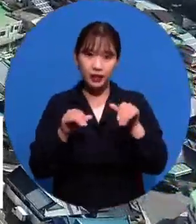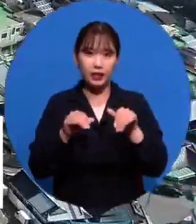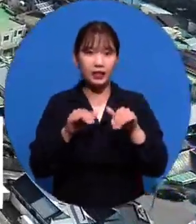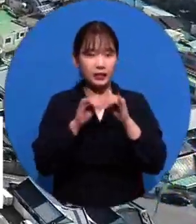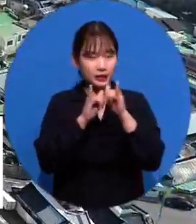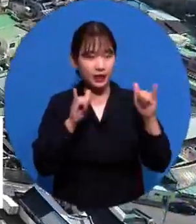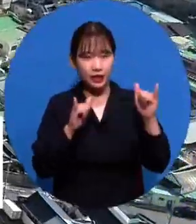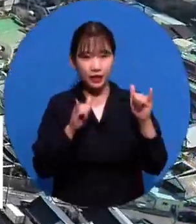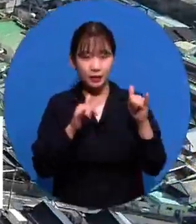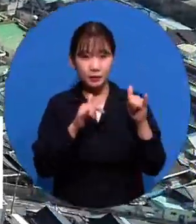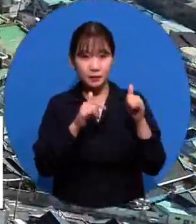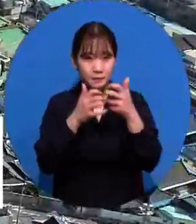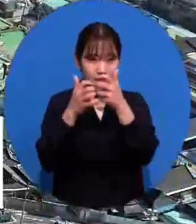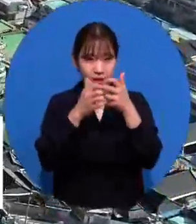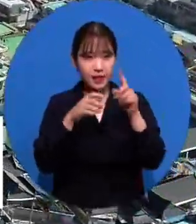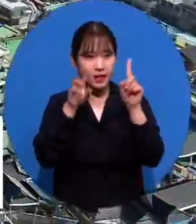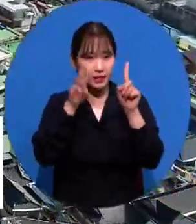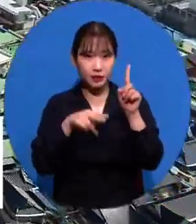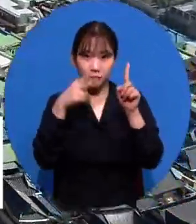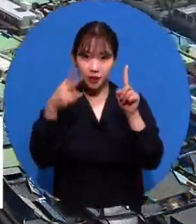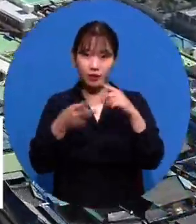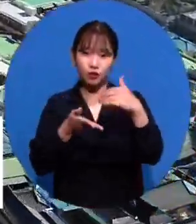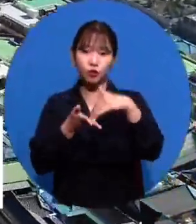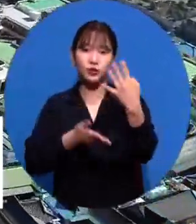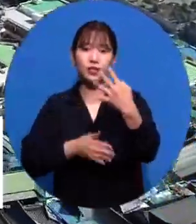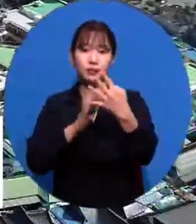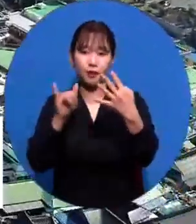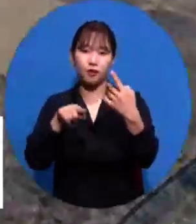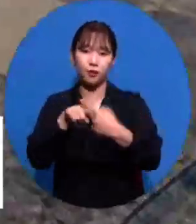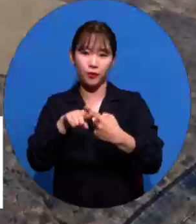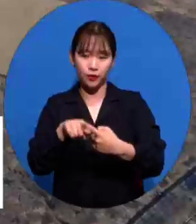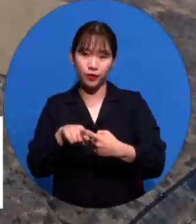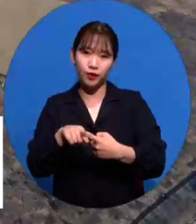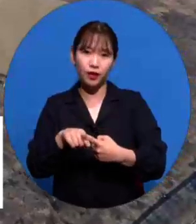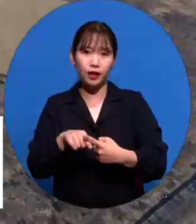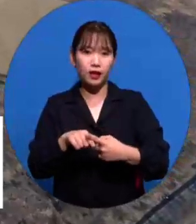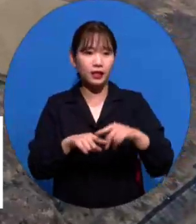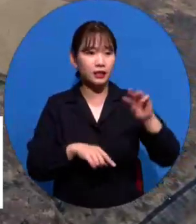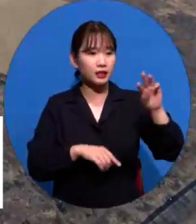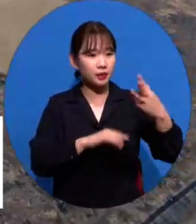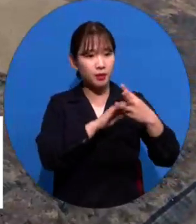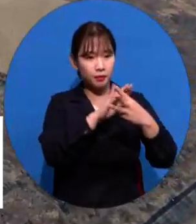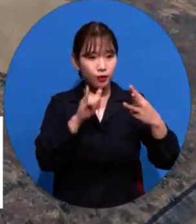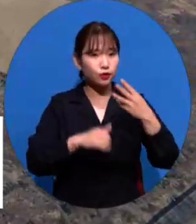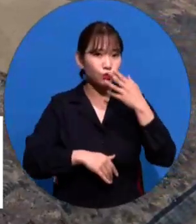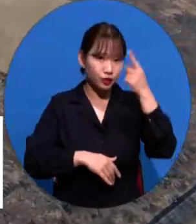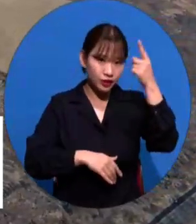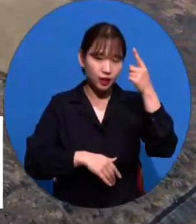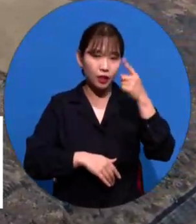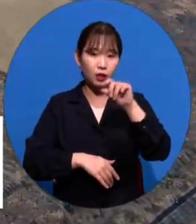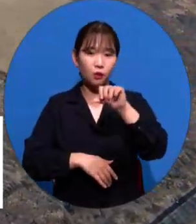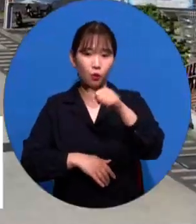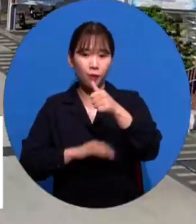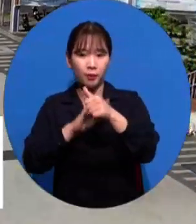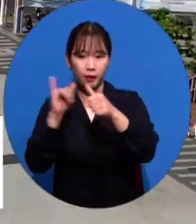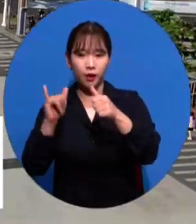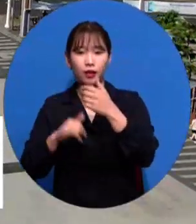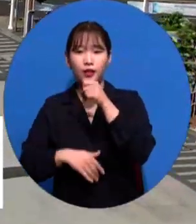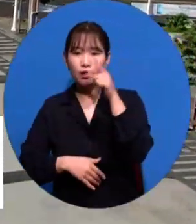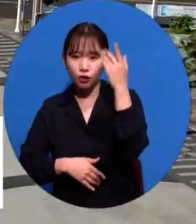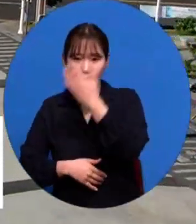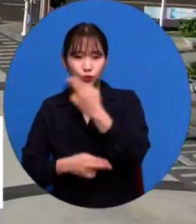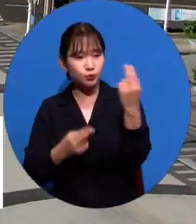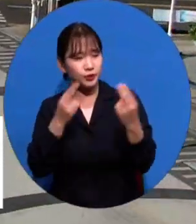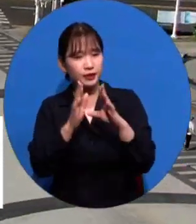인구 밀도는 1제곱킬로미터에 4천 명대에 이르러 300명대의 순천, 500명대의 여수